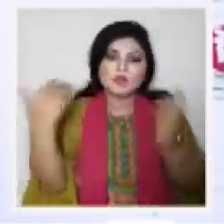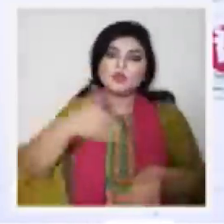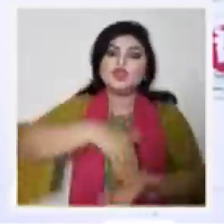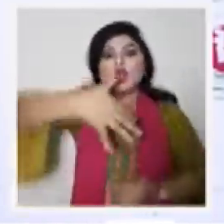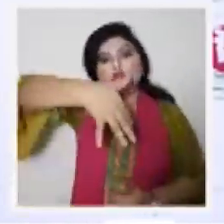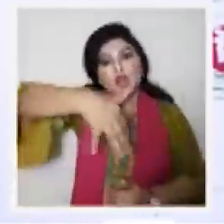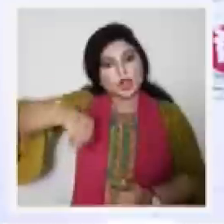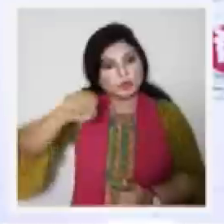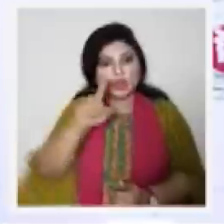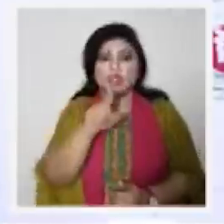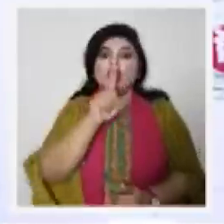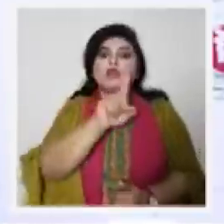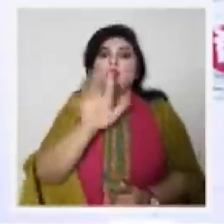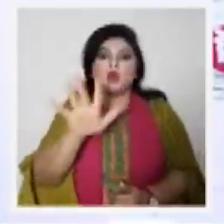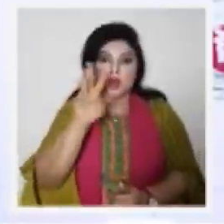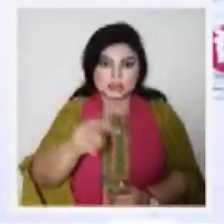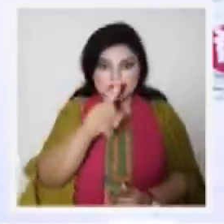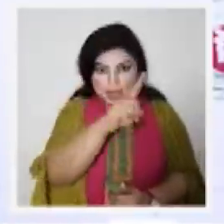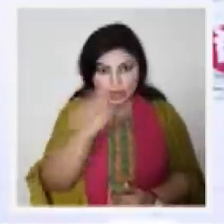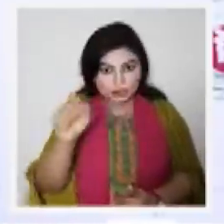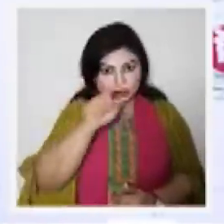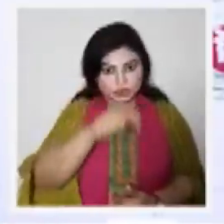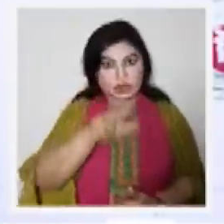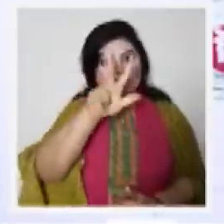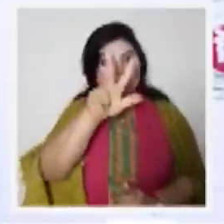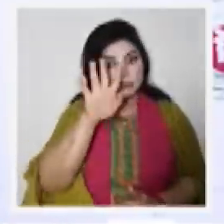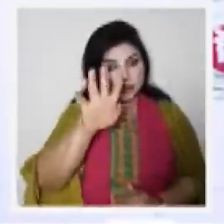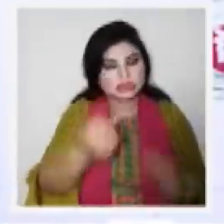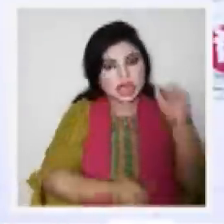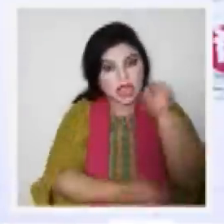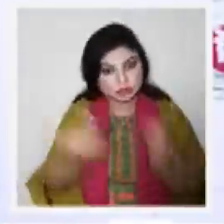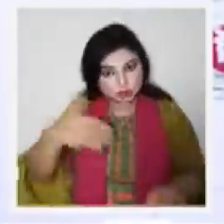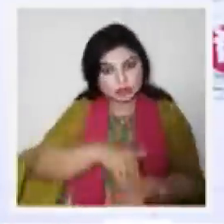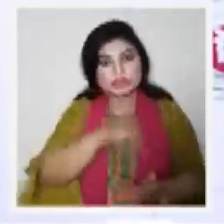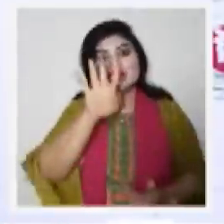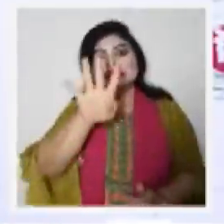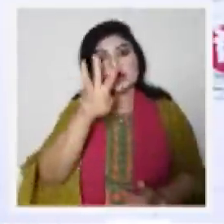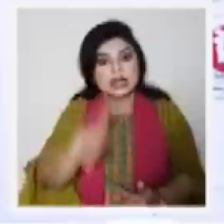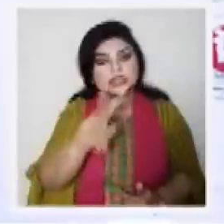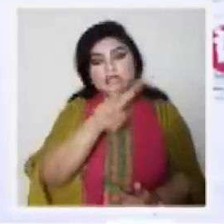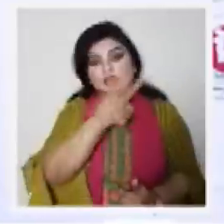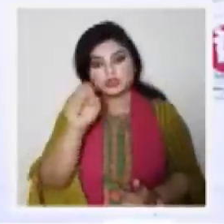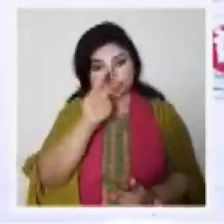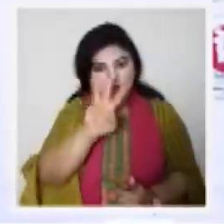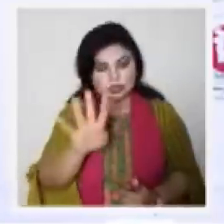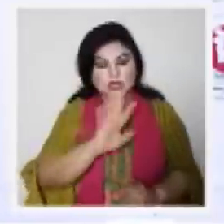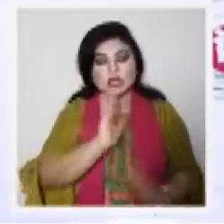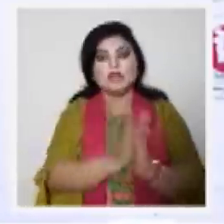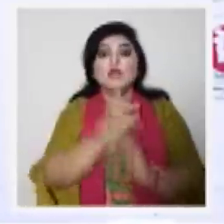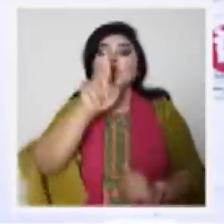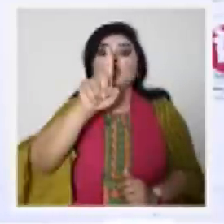1,811 জন এবং ICU শয্যায় ভর্তি আছেন 90 জন। সারা দেশে সাধারণ শয্যা